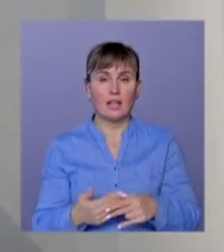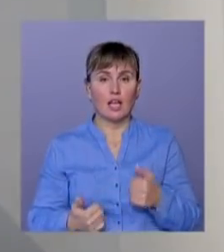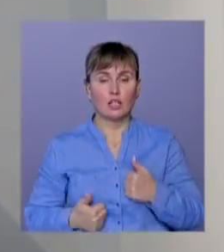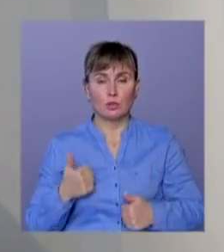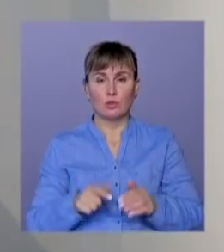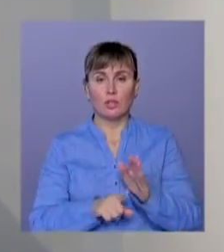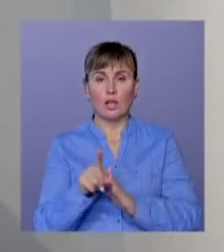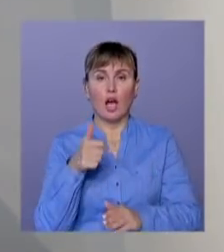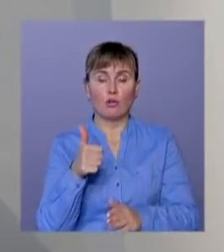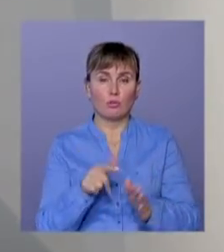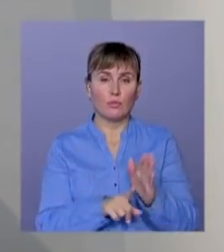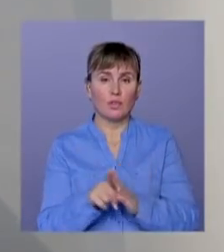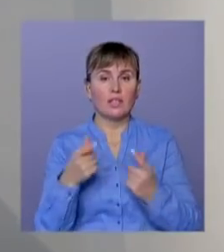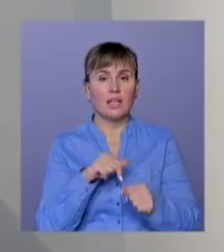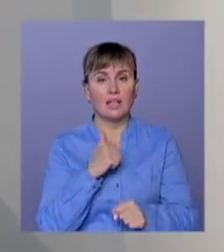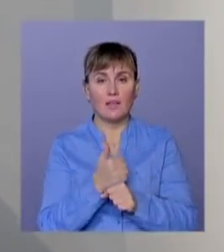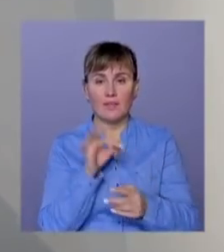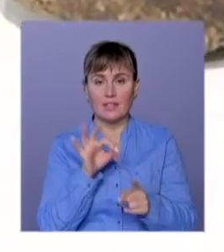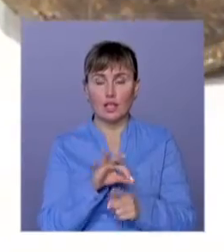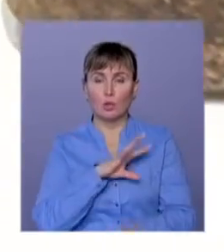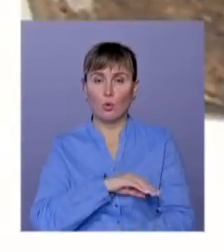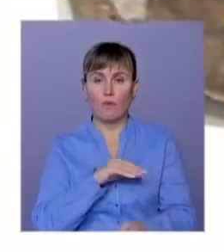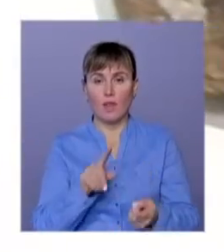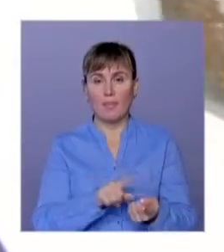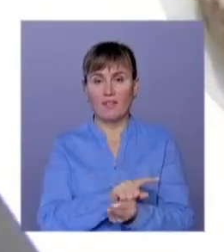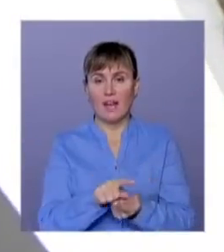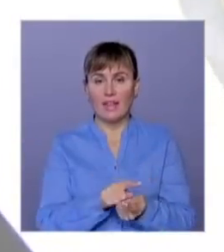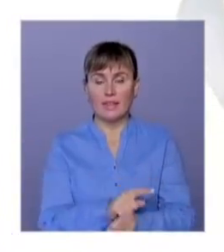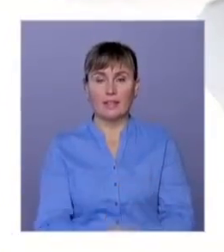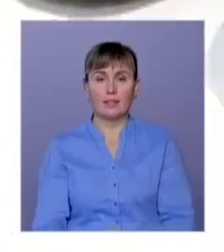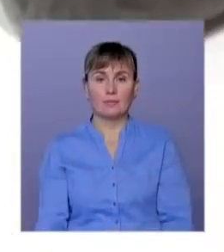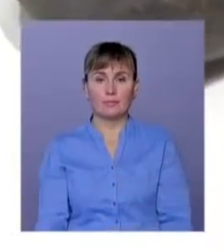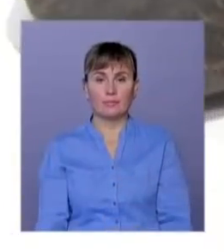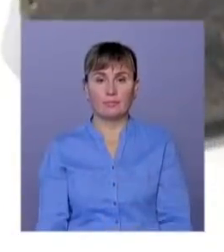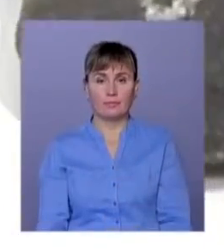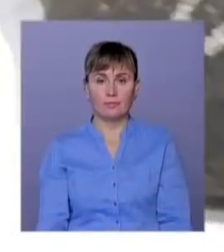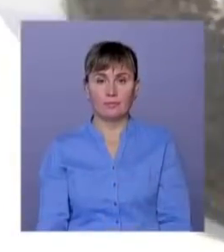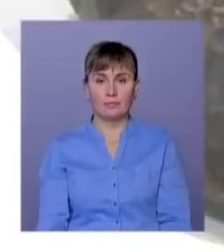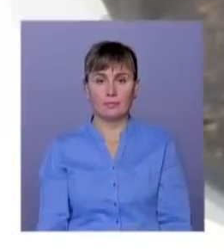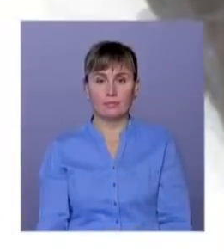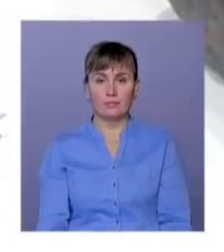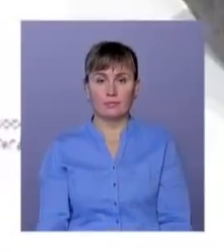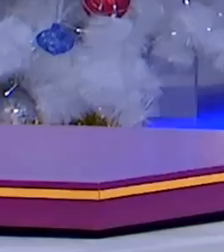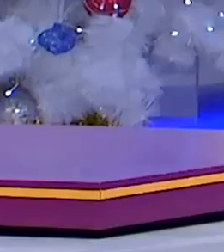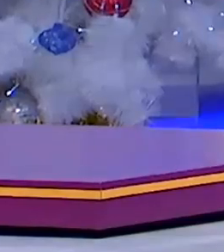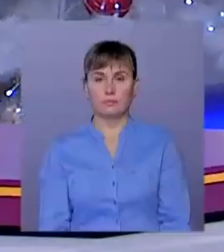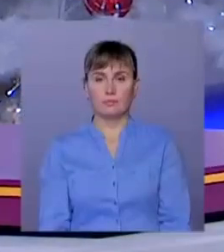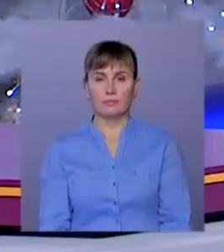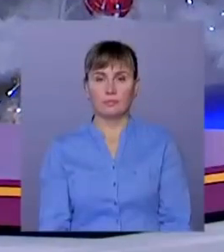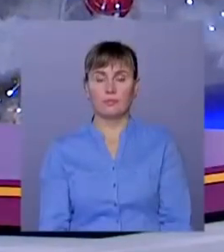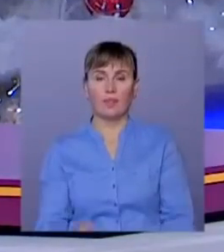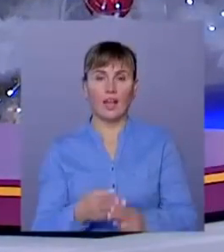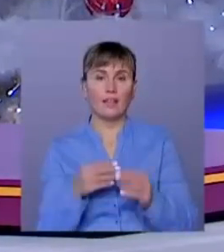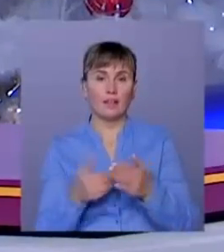старт хорошему начинанию, где главная цель – духовное обновление. Салтана Шурай, Арсен Сандыбаев, телеканал «Алматы».